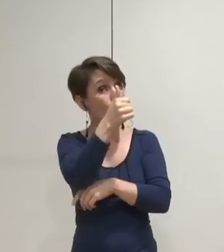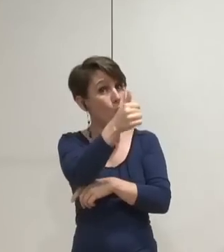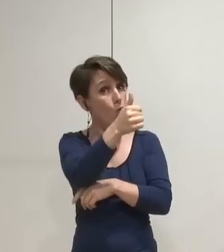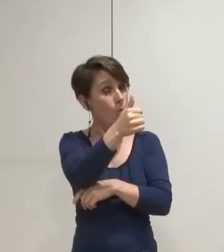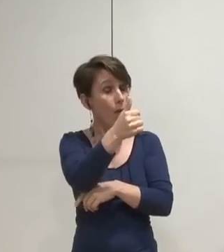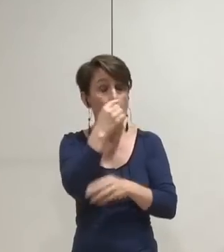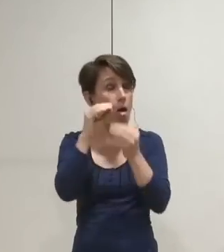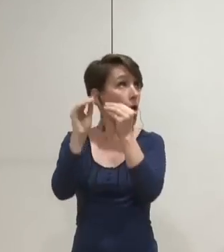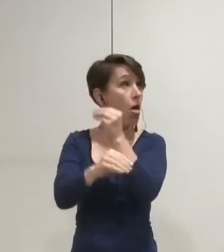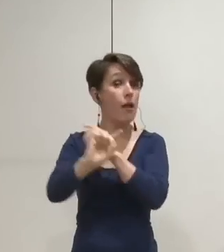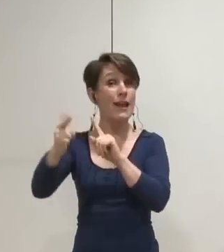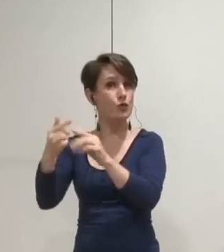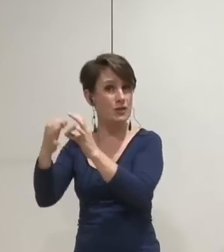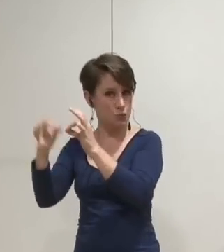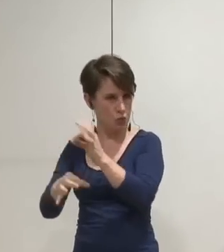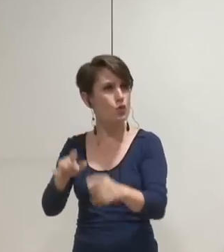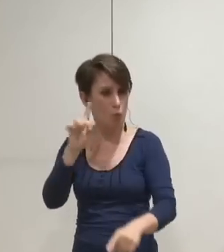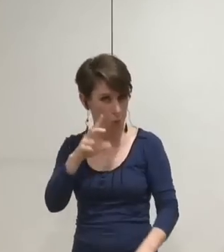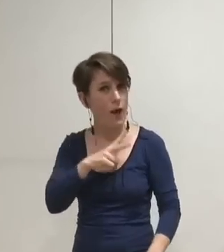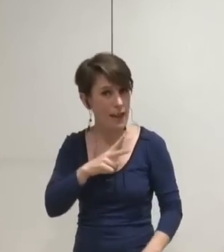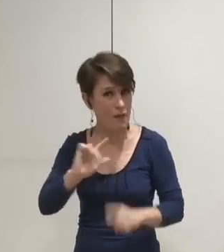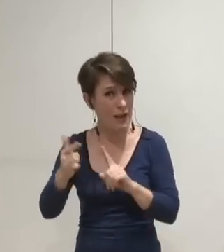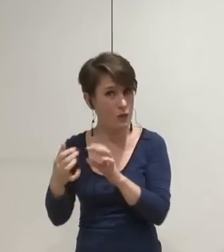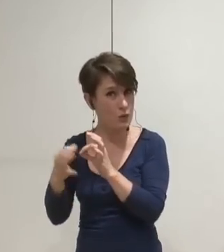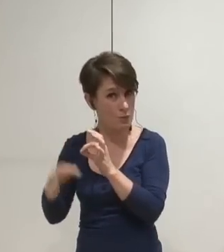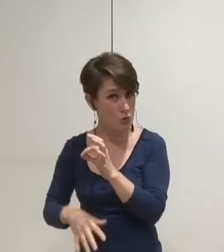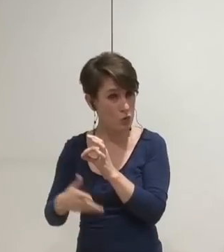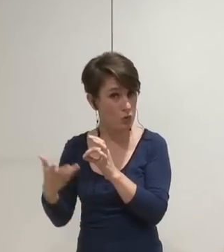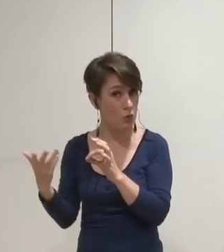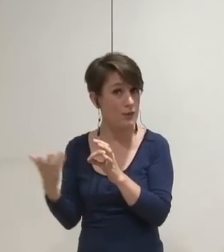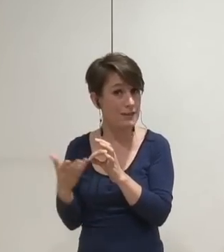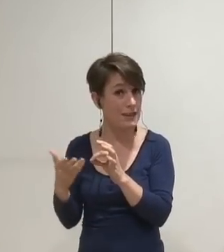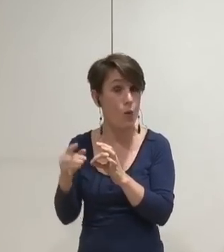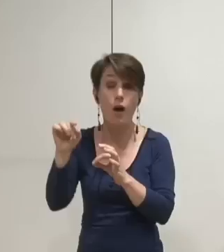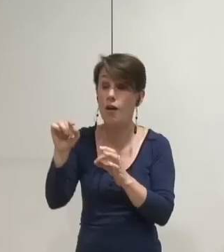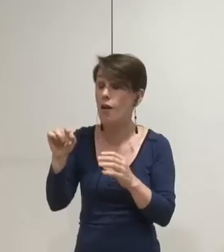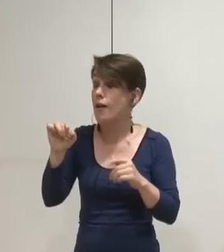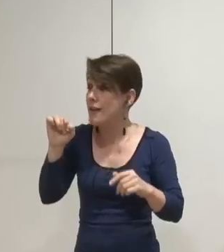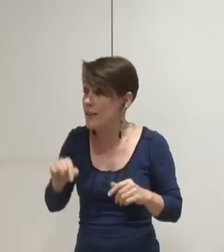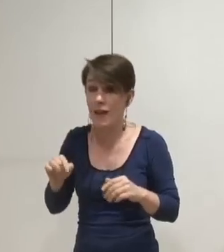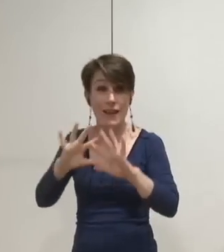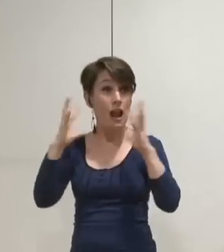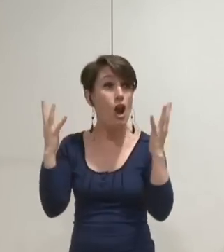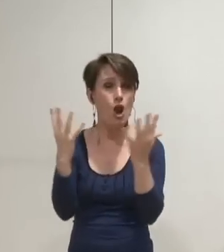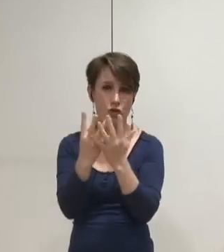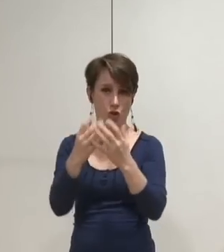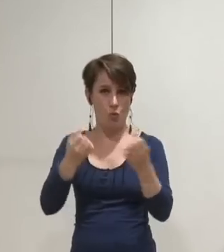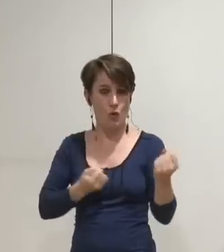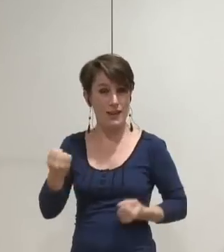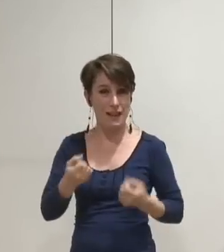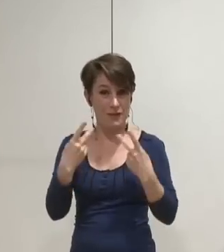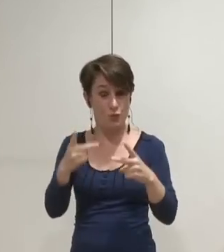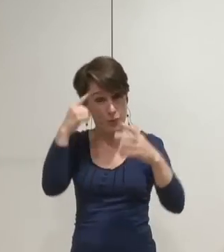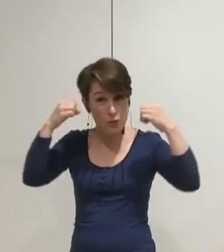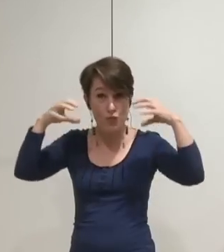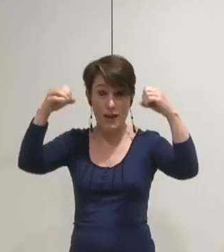en avait une celle de la reprise en gestion publique de l'ensemble des services publics de l'éclairage de